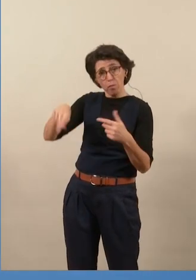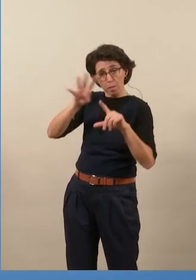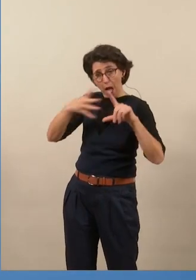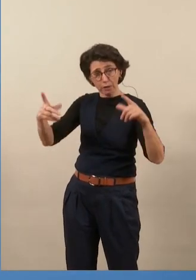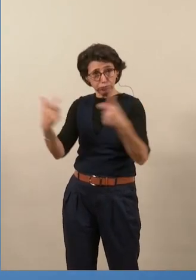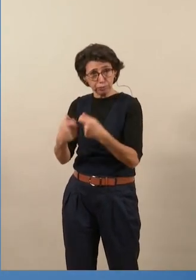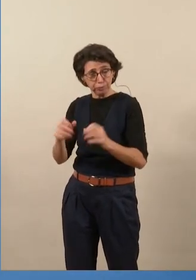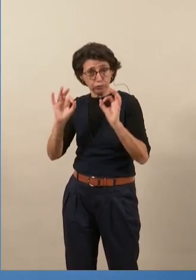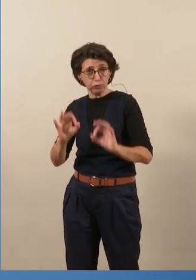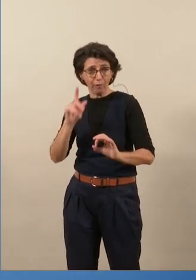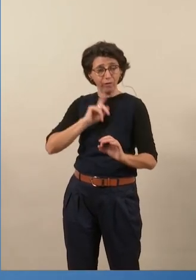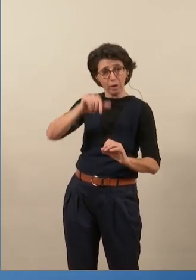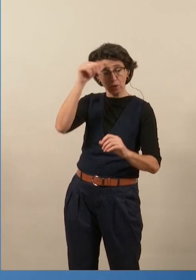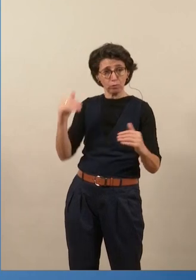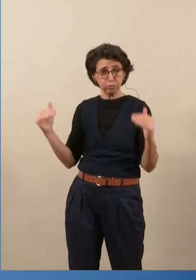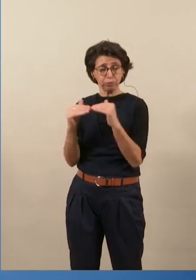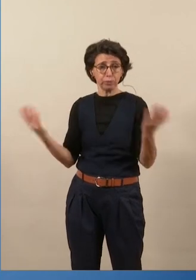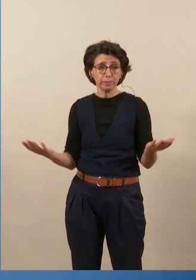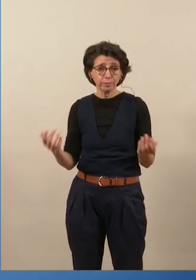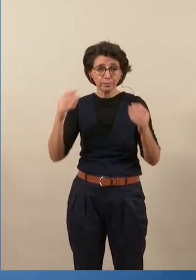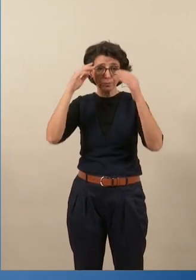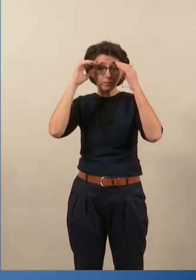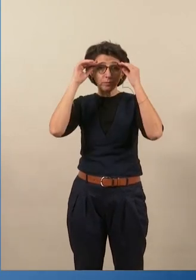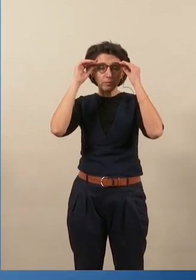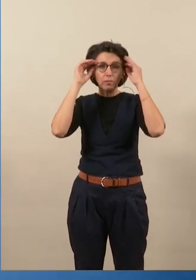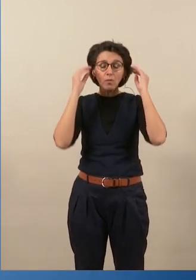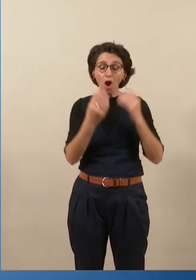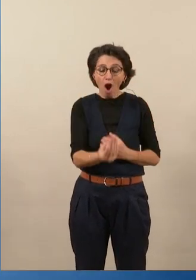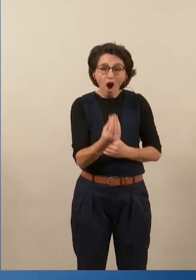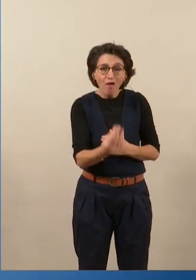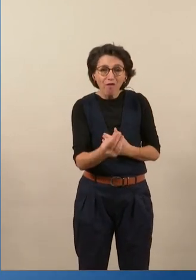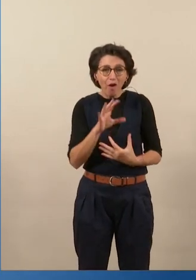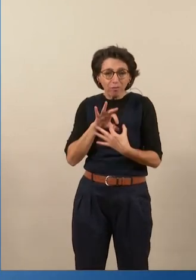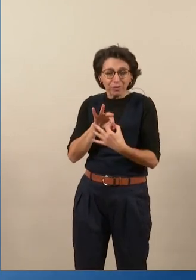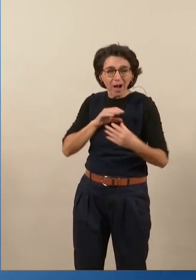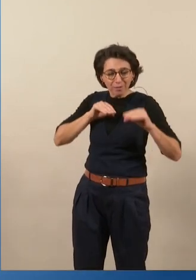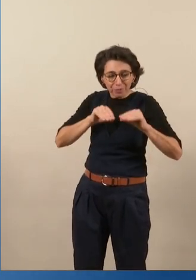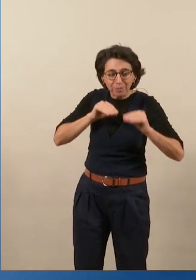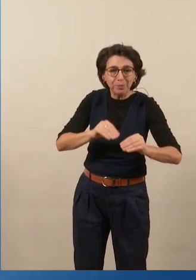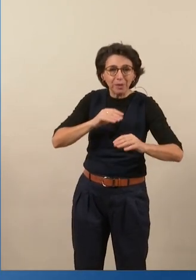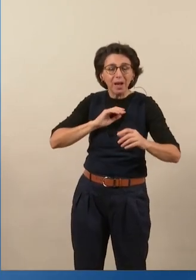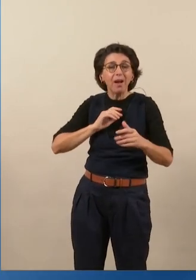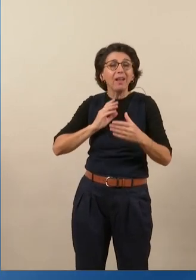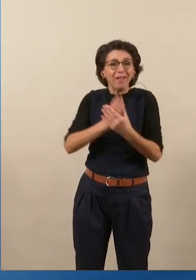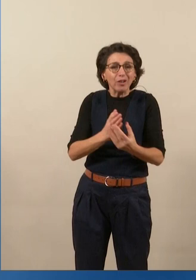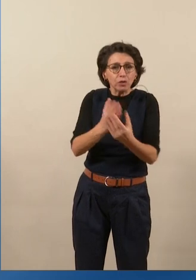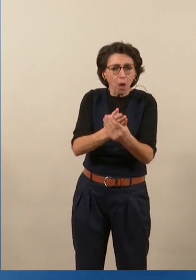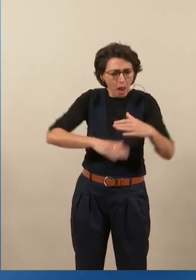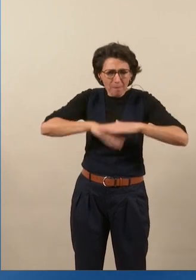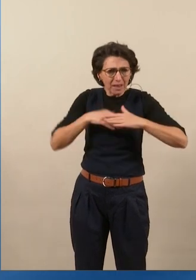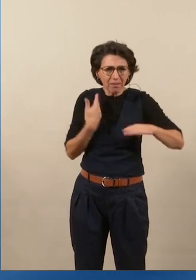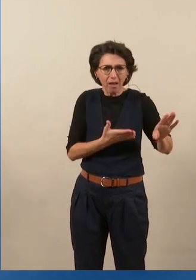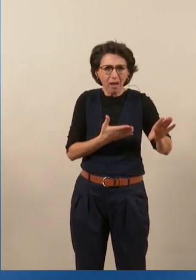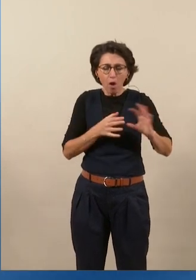les filles et les garçons et cetera l'action auprès des enfants doit se limiter à cela en aucun cas la collectivité doit imposer sa